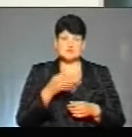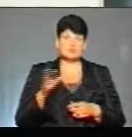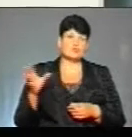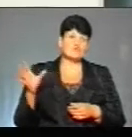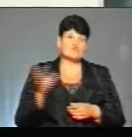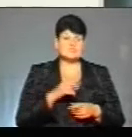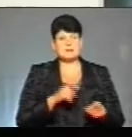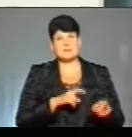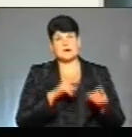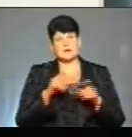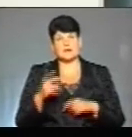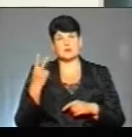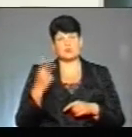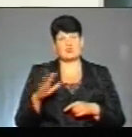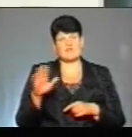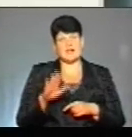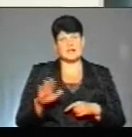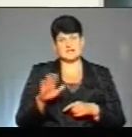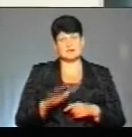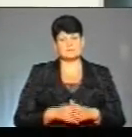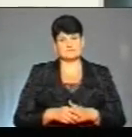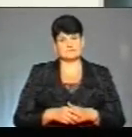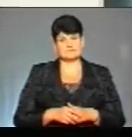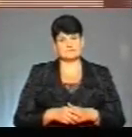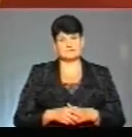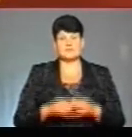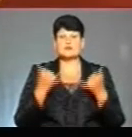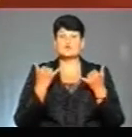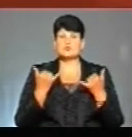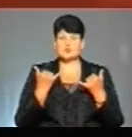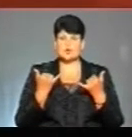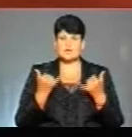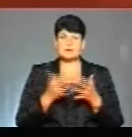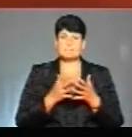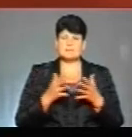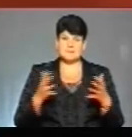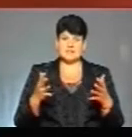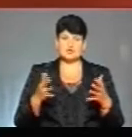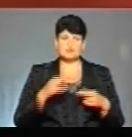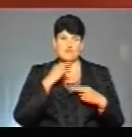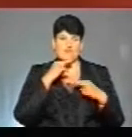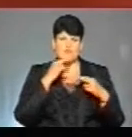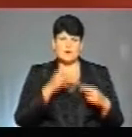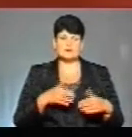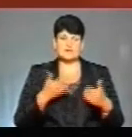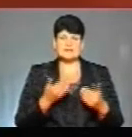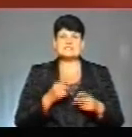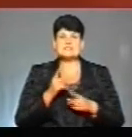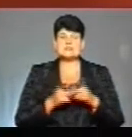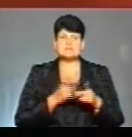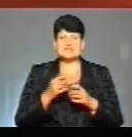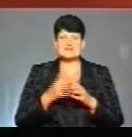що усі перенесли на 2 вересня. Ну, сьогодні ми більшою мірою увагу приділили змінам